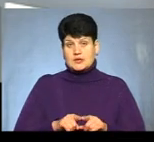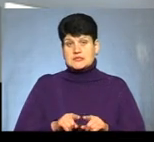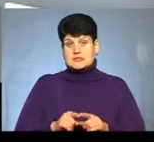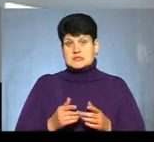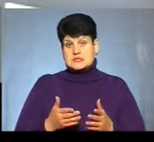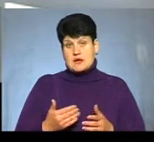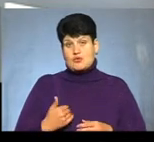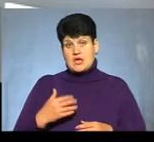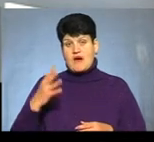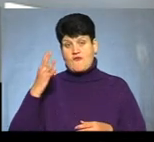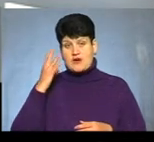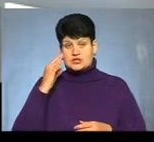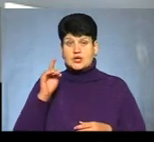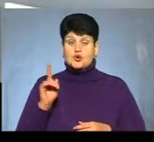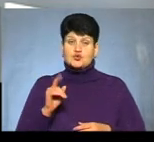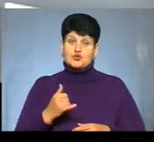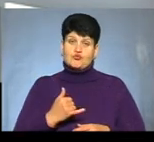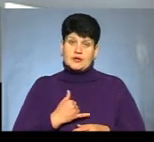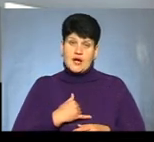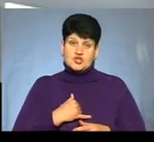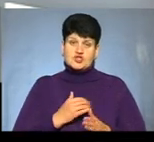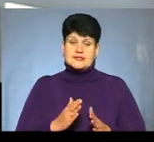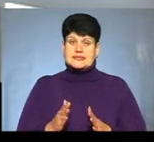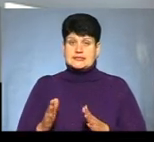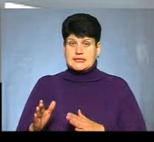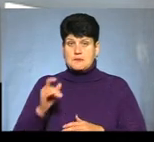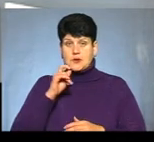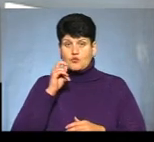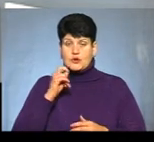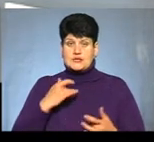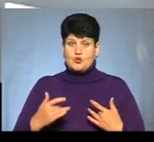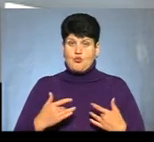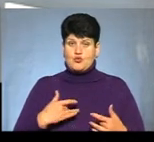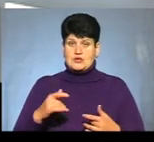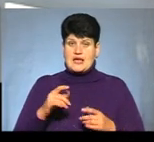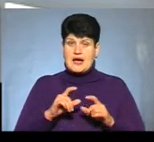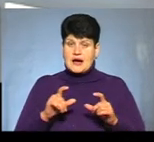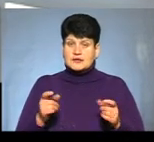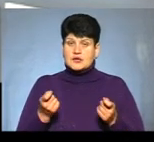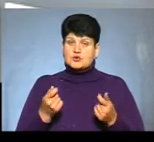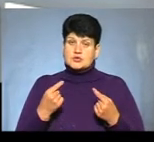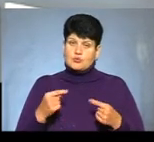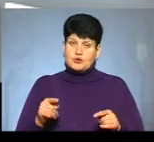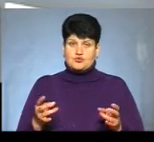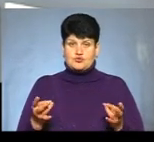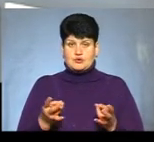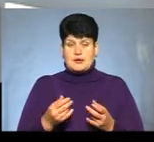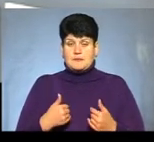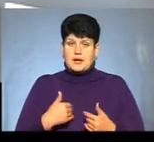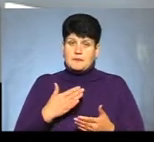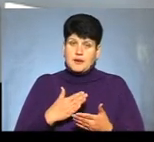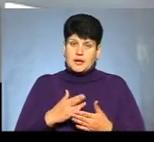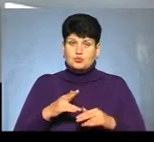Тому-то так само я вважаю, що в нашій системі, в українському театрі, трошечки по-іншому